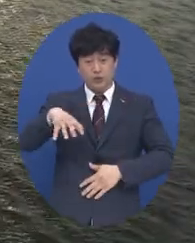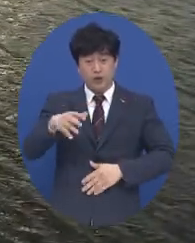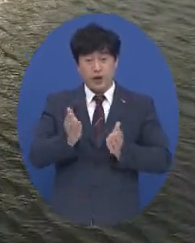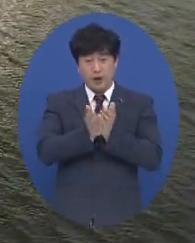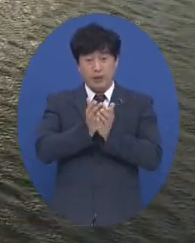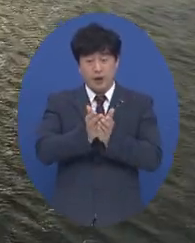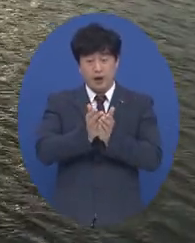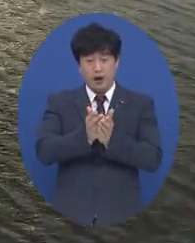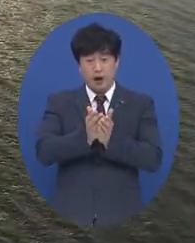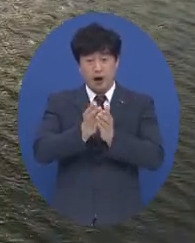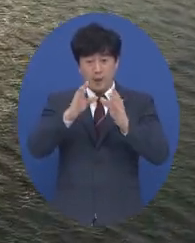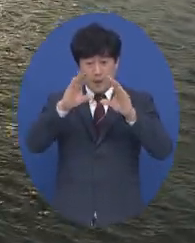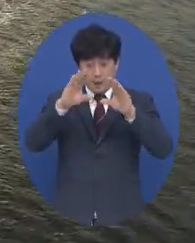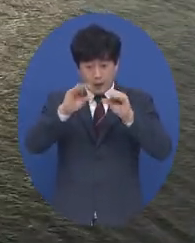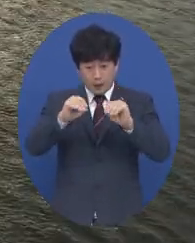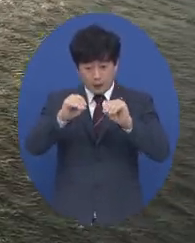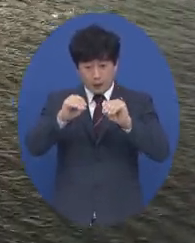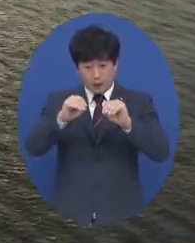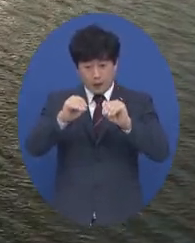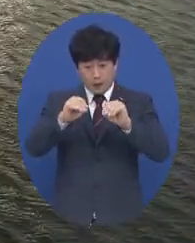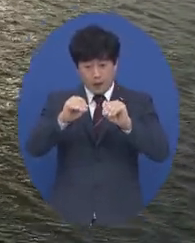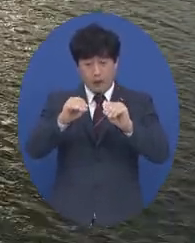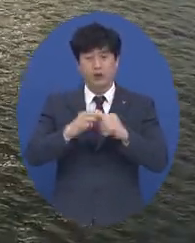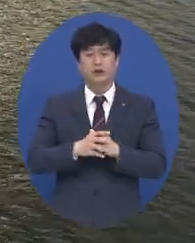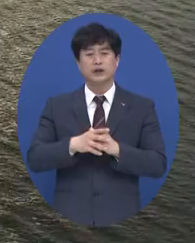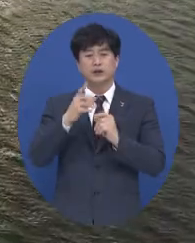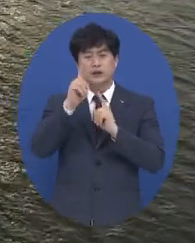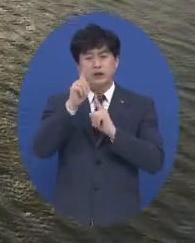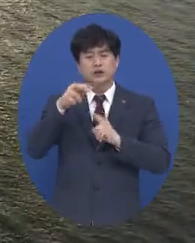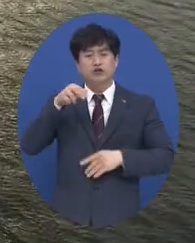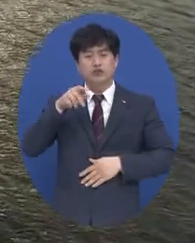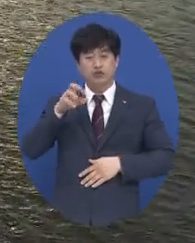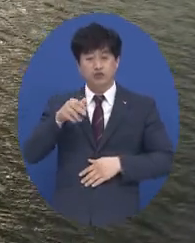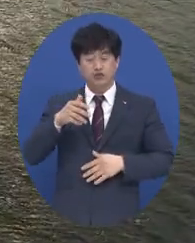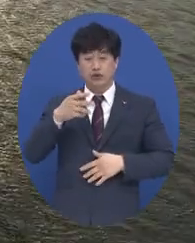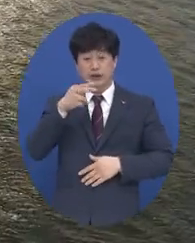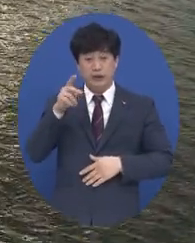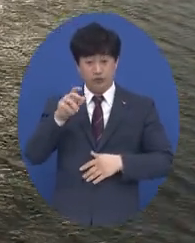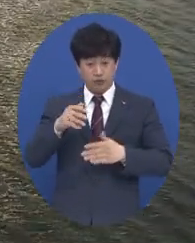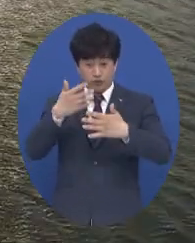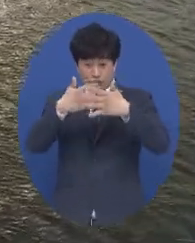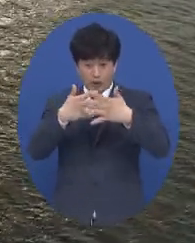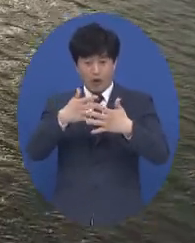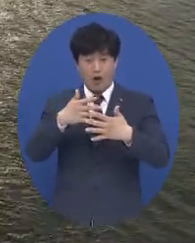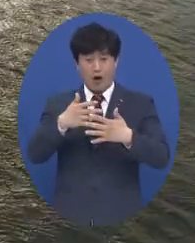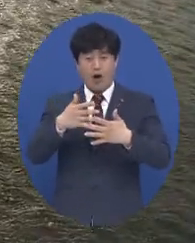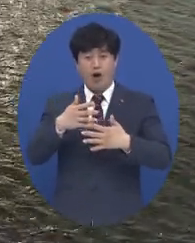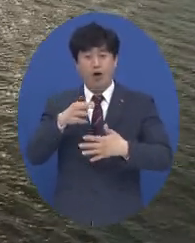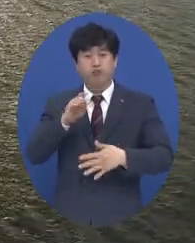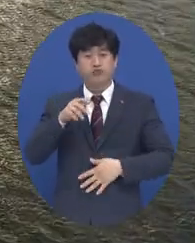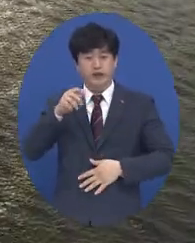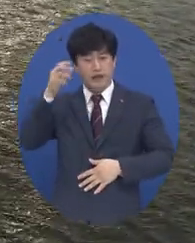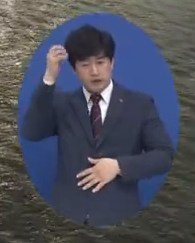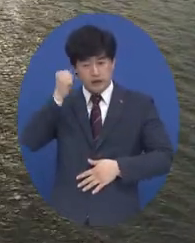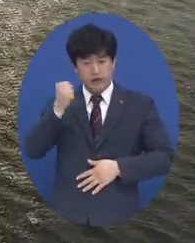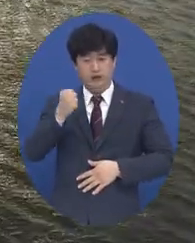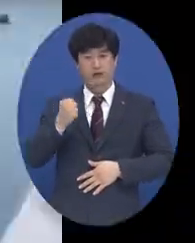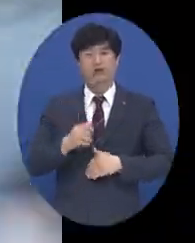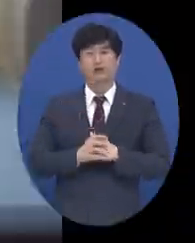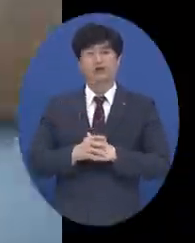제가 떨어져서. 이승준 감독의 다큐멘터리 부재의 기억. 2014년 4월